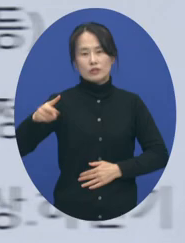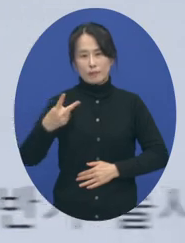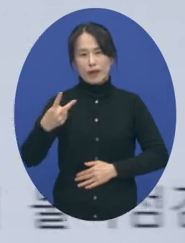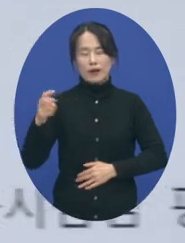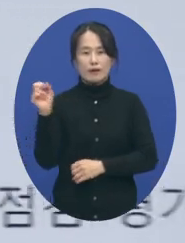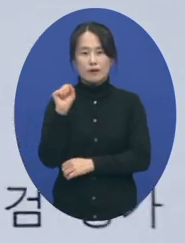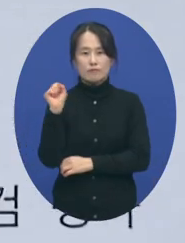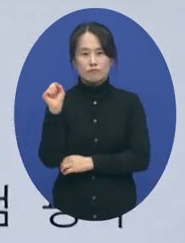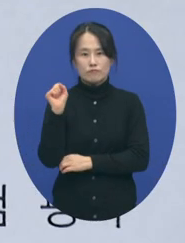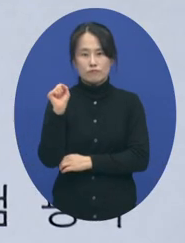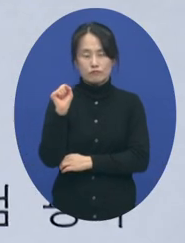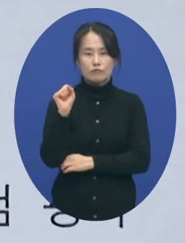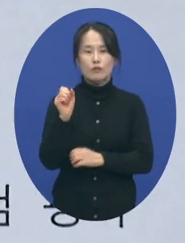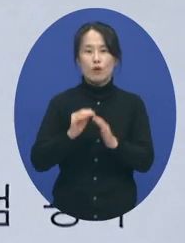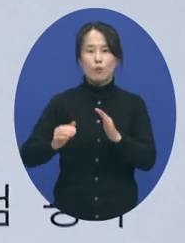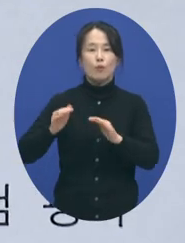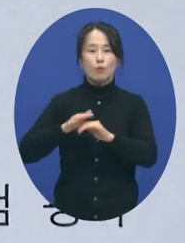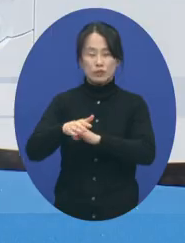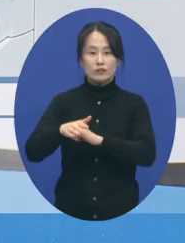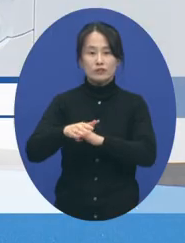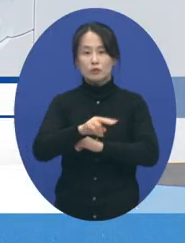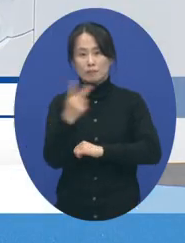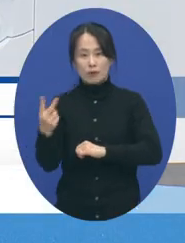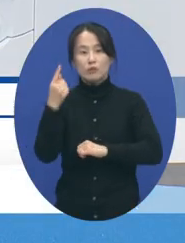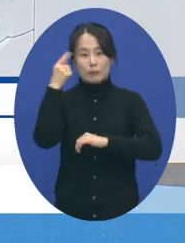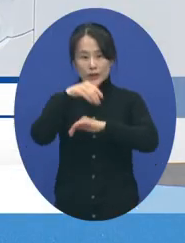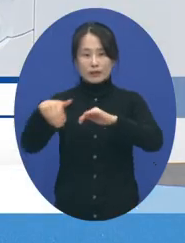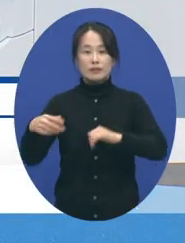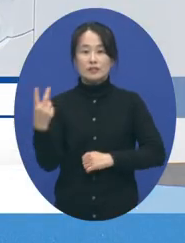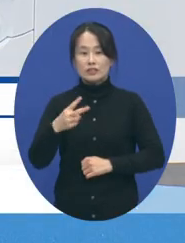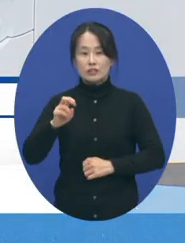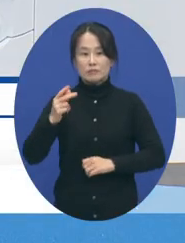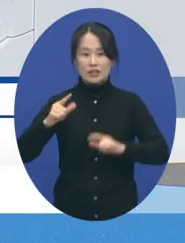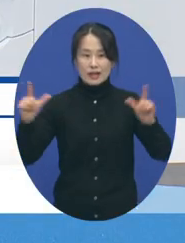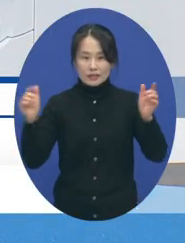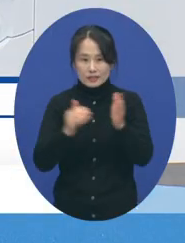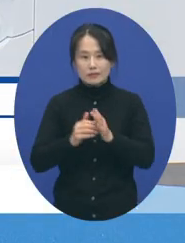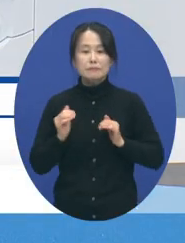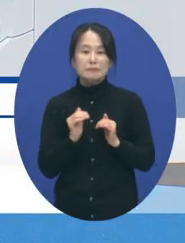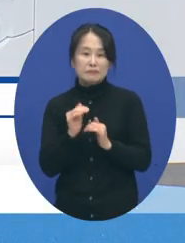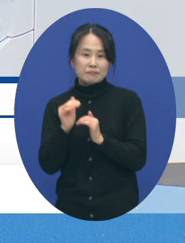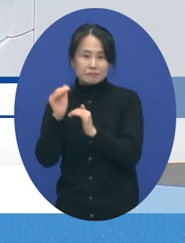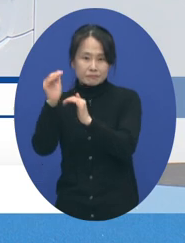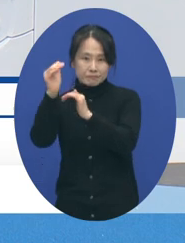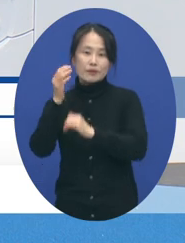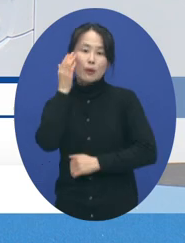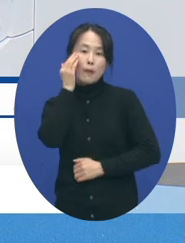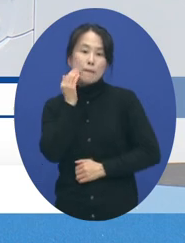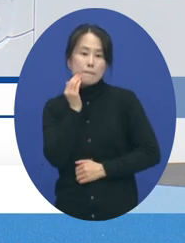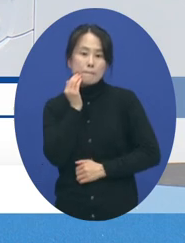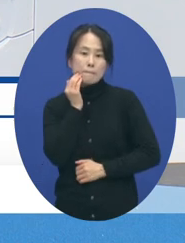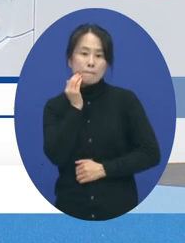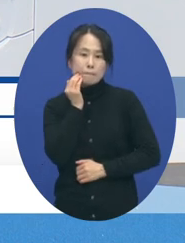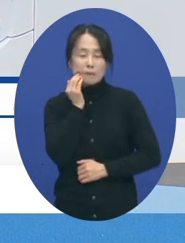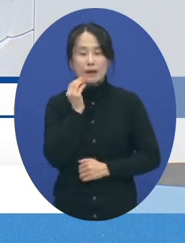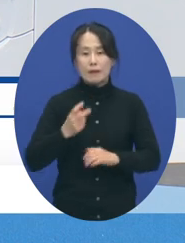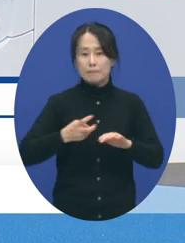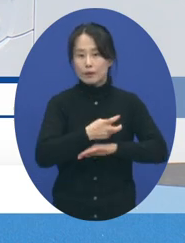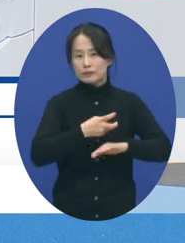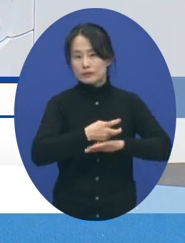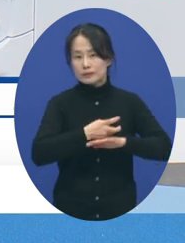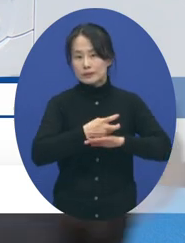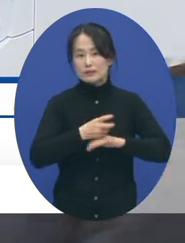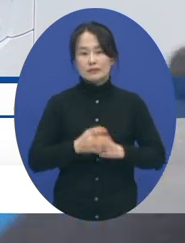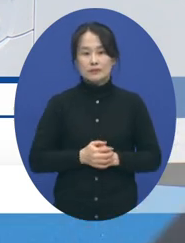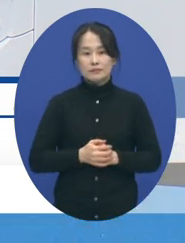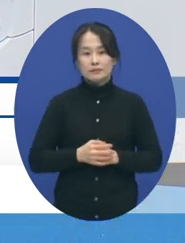대를 공공관리제로 전환하겠다는 계획. 2027년까지 4개년에 걸쳐서 단계적으로